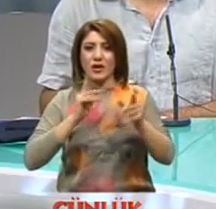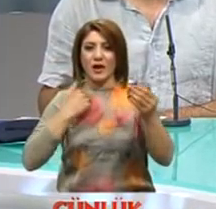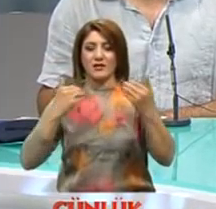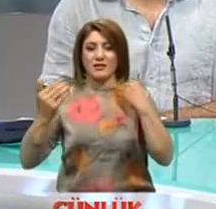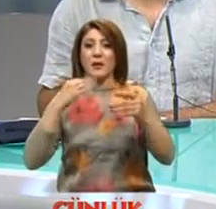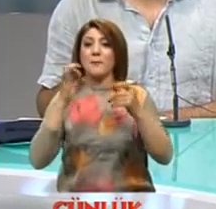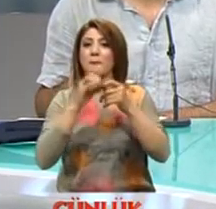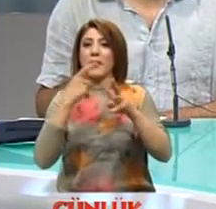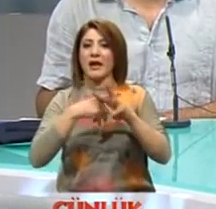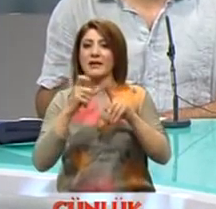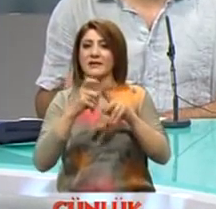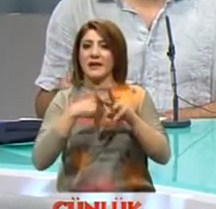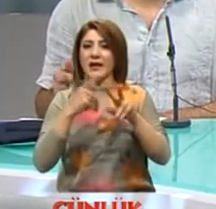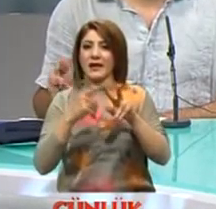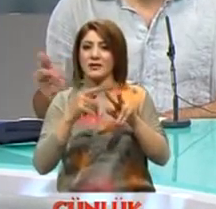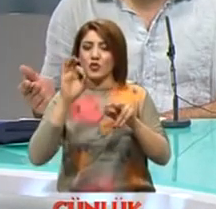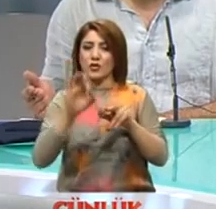de